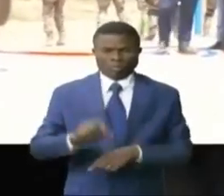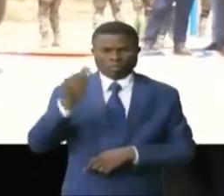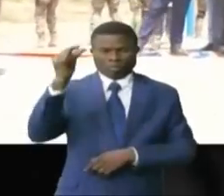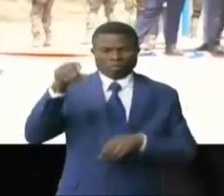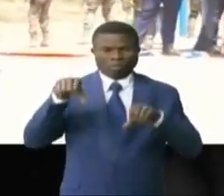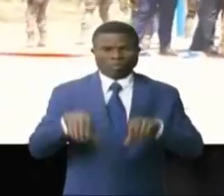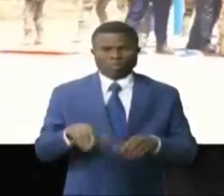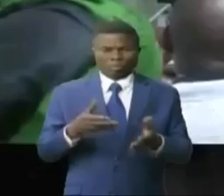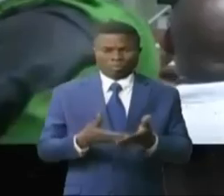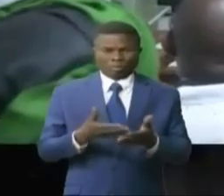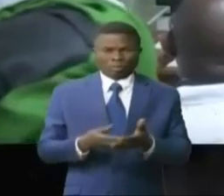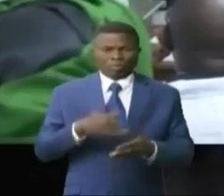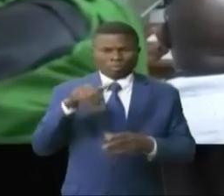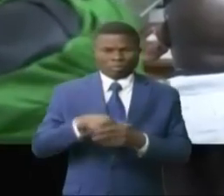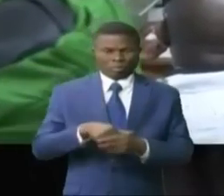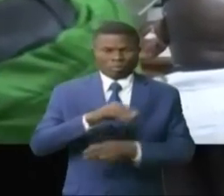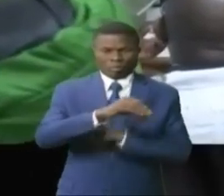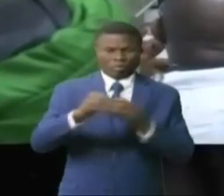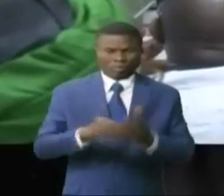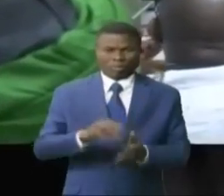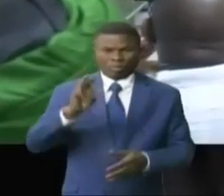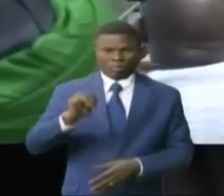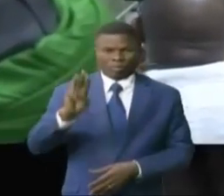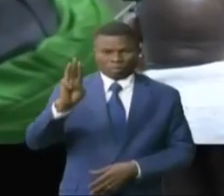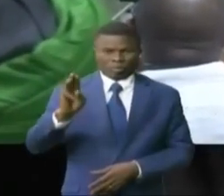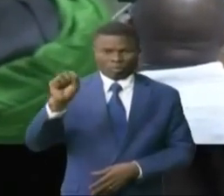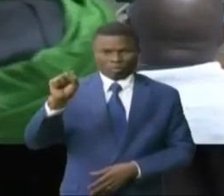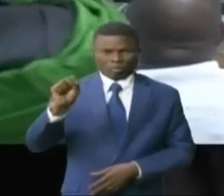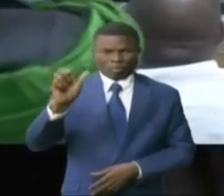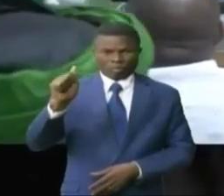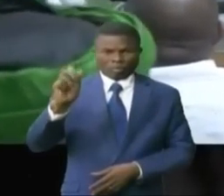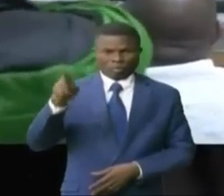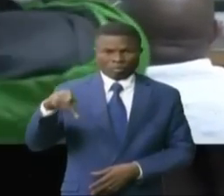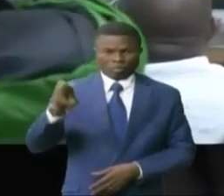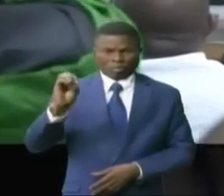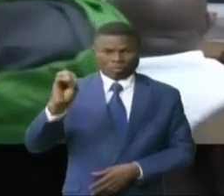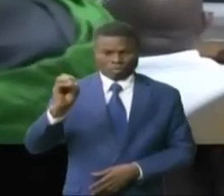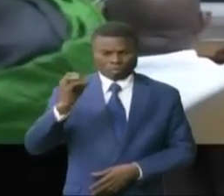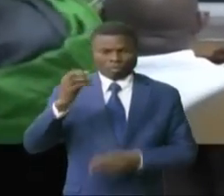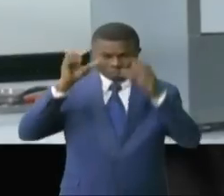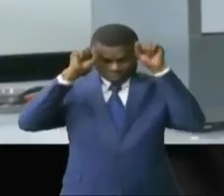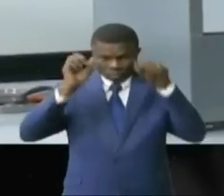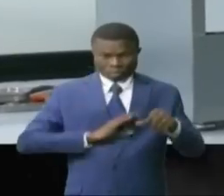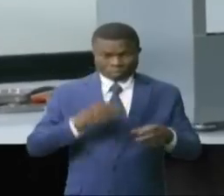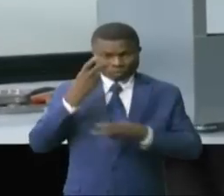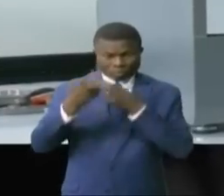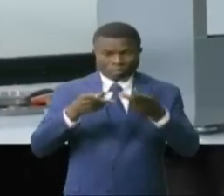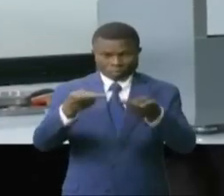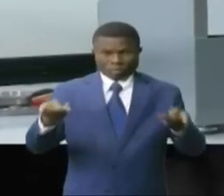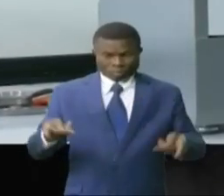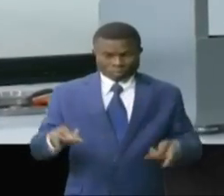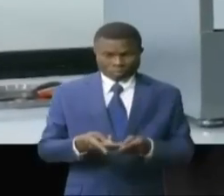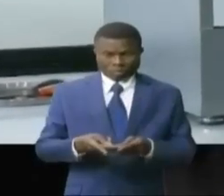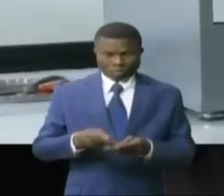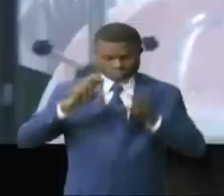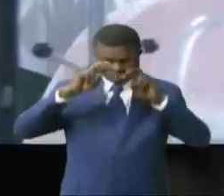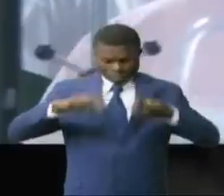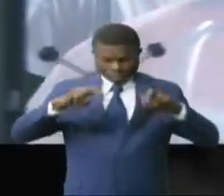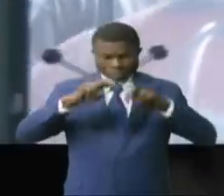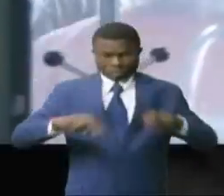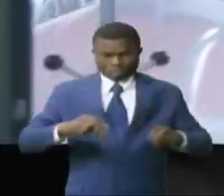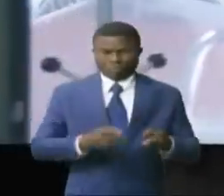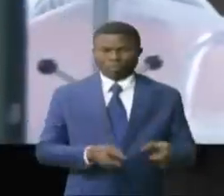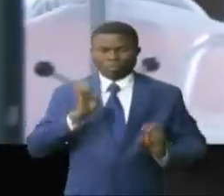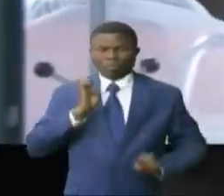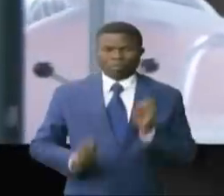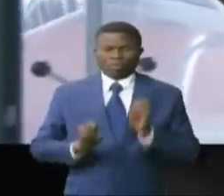RDC. Toujours au centre de Moussompo, le chef de l'État a visité le laboratoire du centre d'expertise,